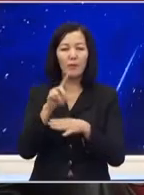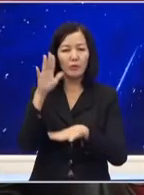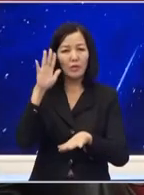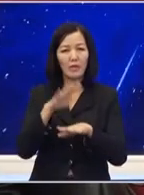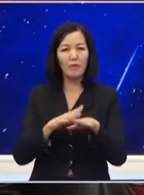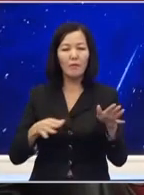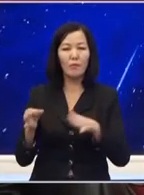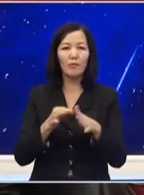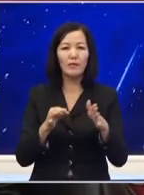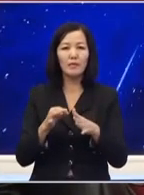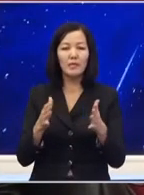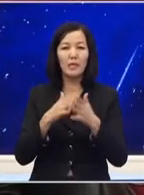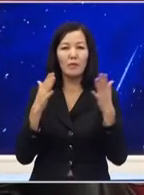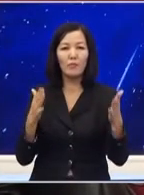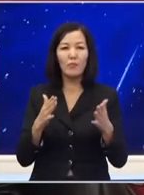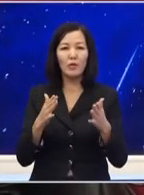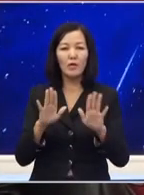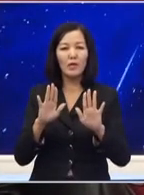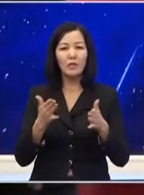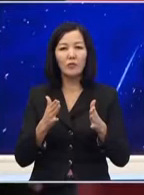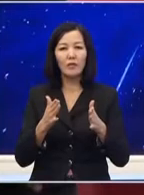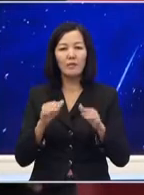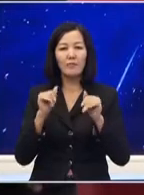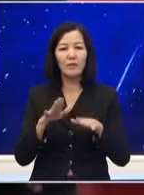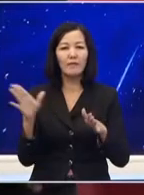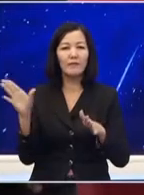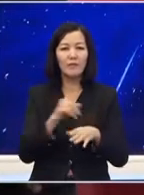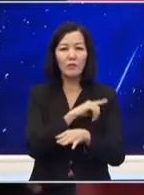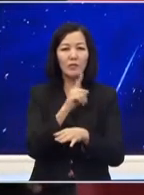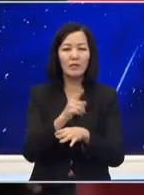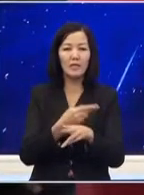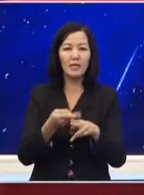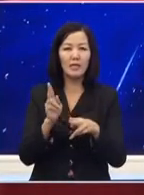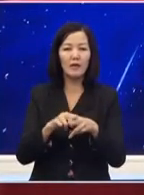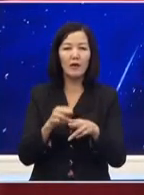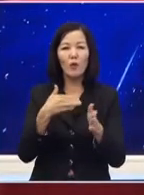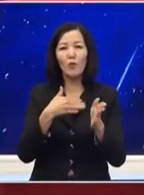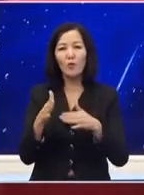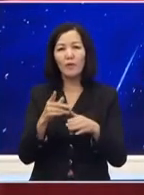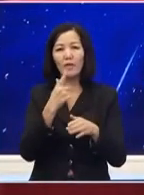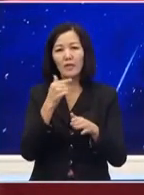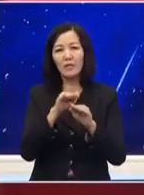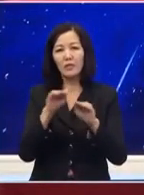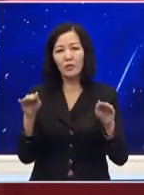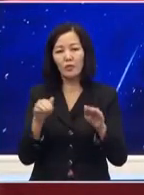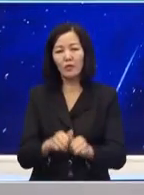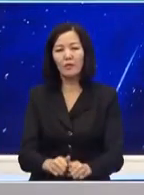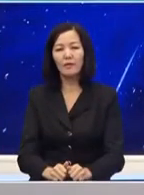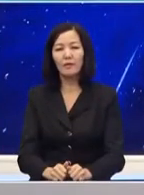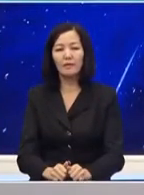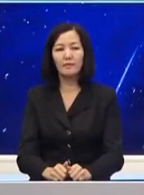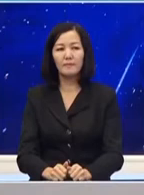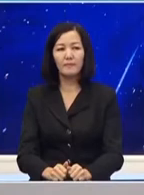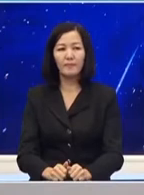поручил акимам областей с наиболее неблагоприятной ситуацией принять все усилия для выхода из красной зоны.